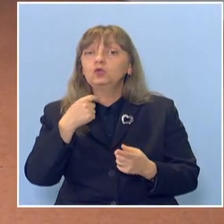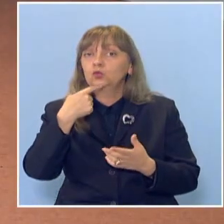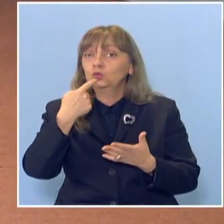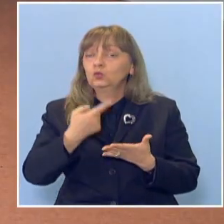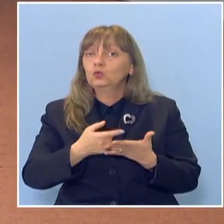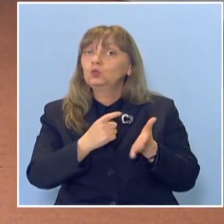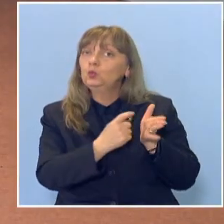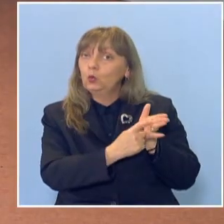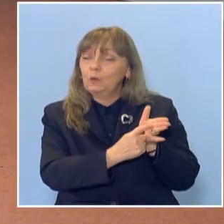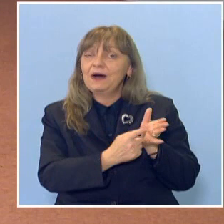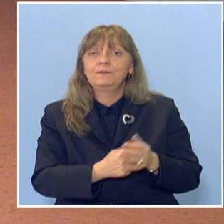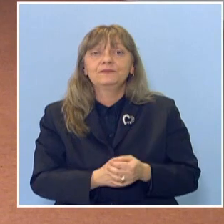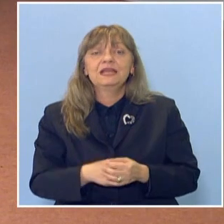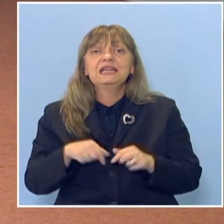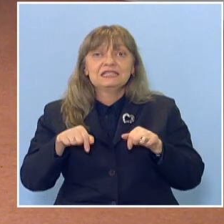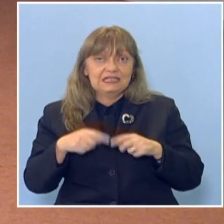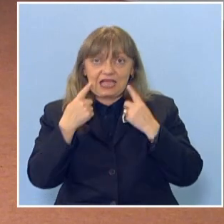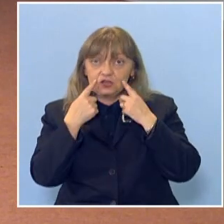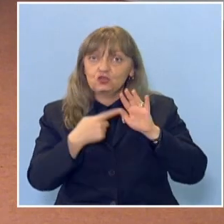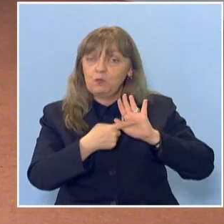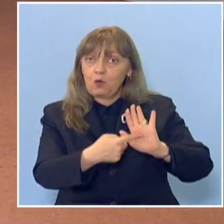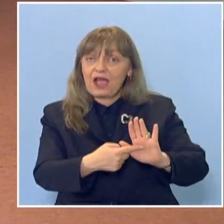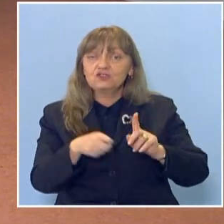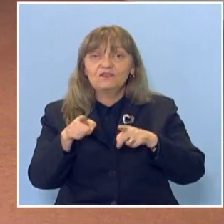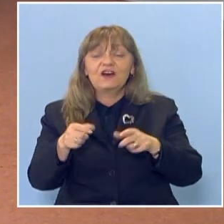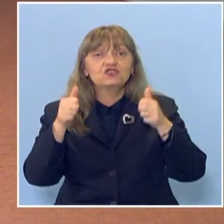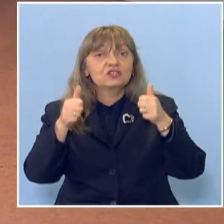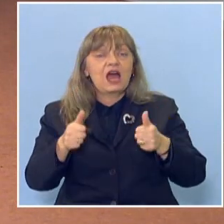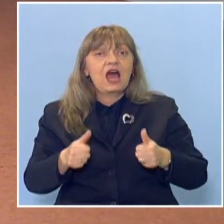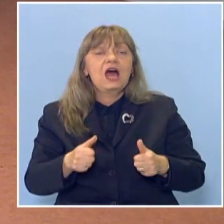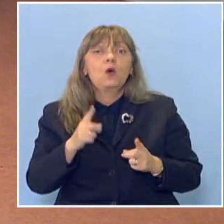Сега ще покажем и вашата грамота, от която сте